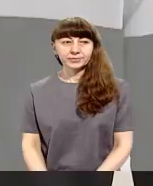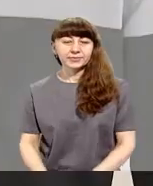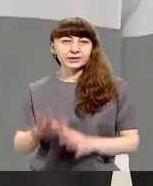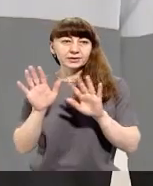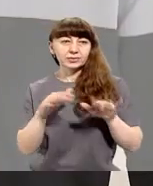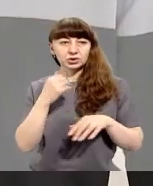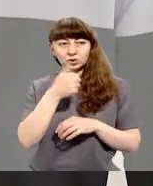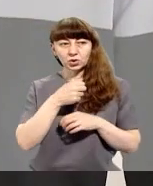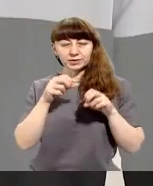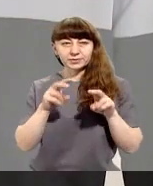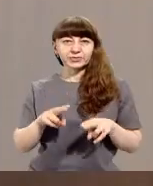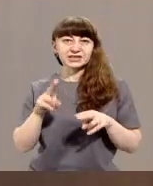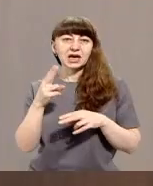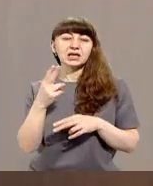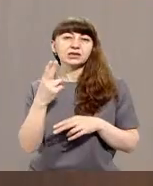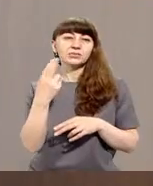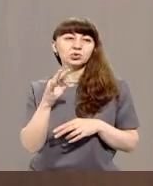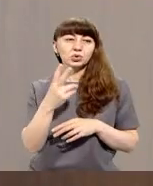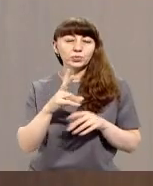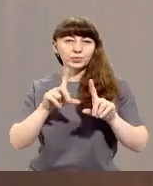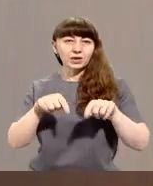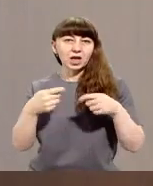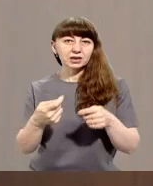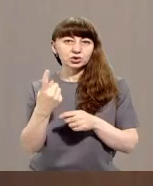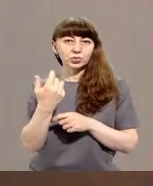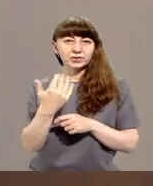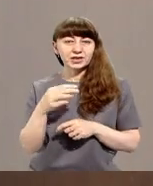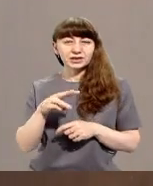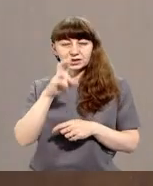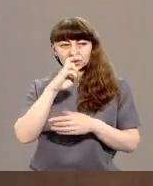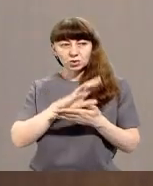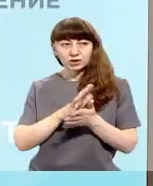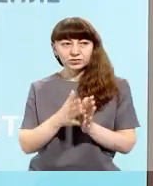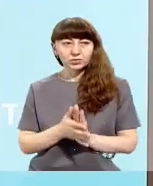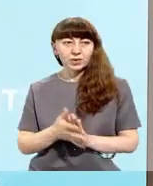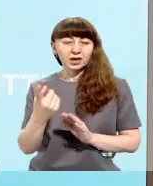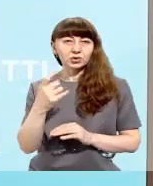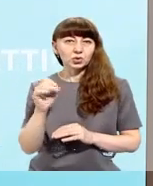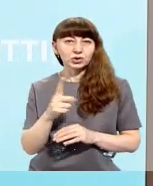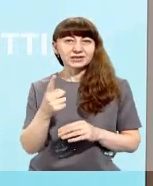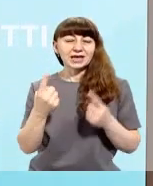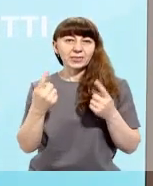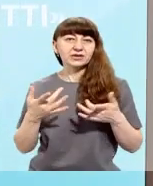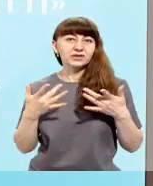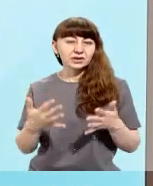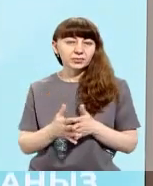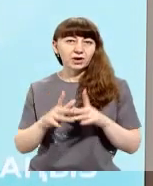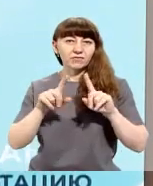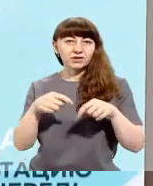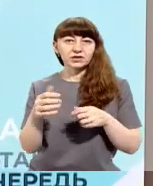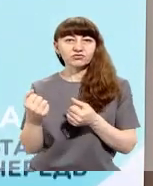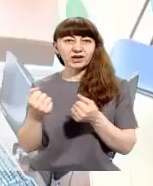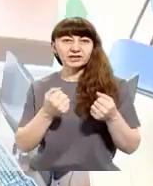За прошедший год в специализированном ЦОНе было оказано более 150 тысяч государственных услуг. Одной из востребованных является выдача